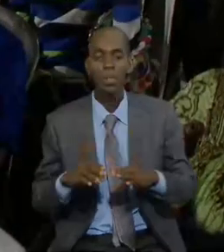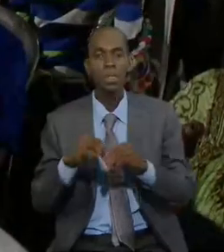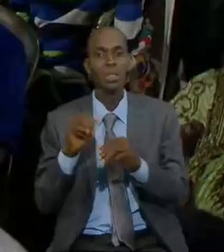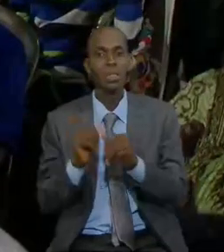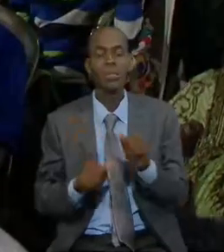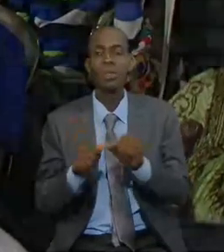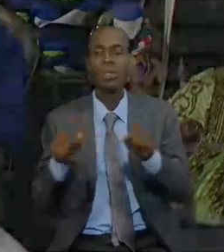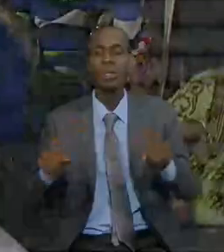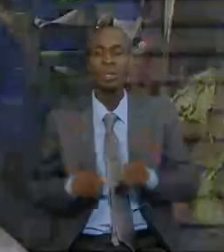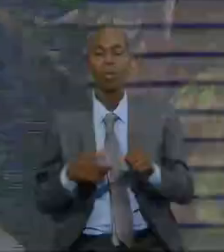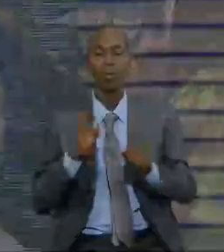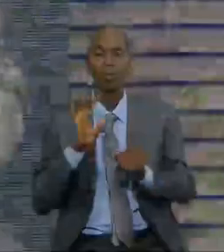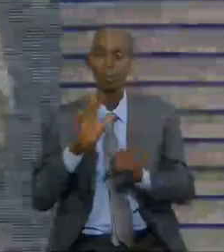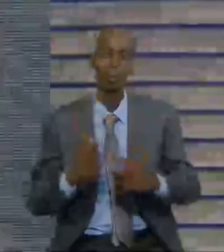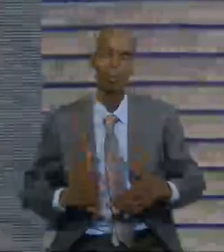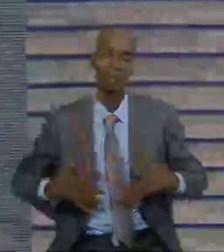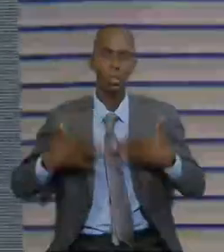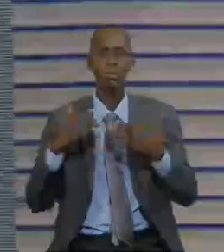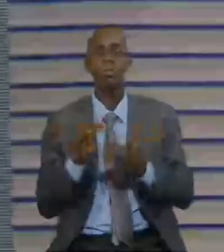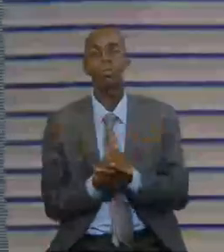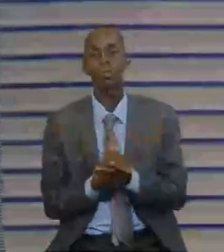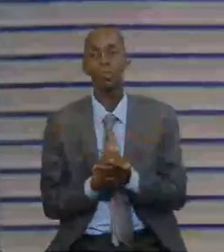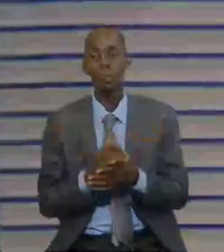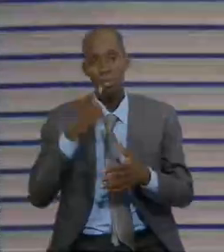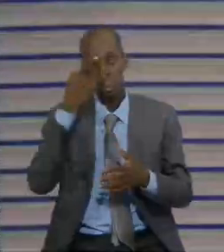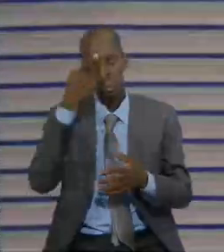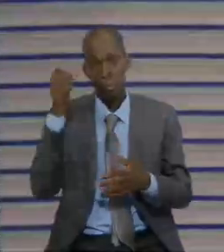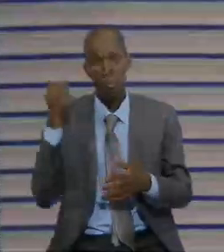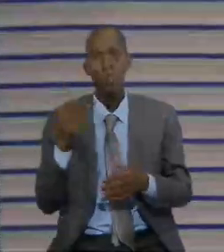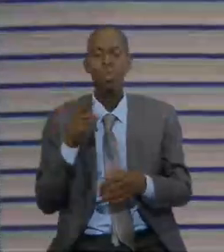la paix dans tous les domaines de ta vie